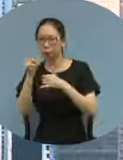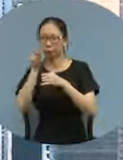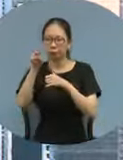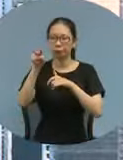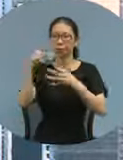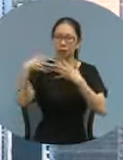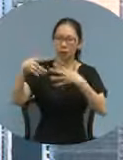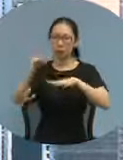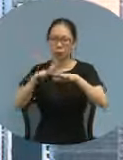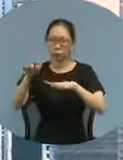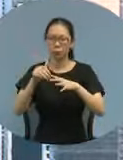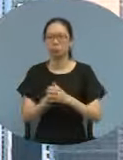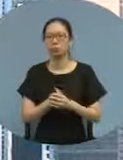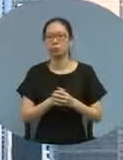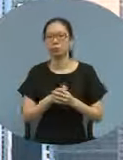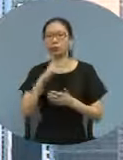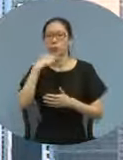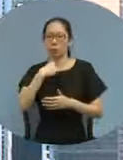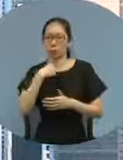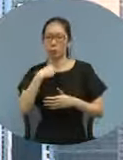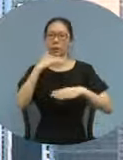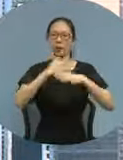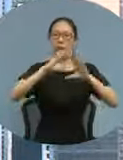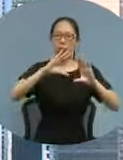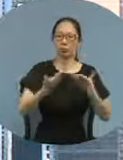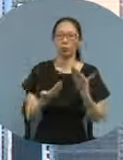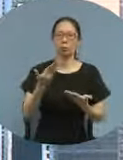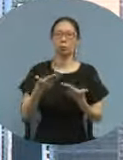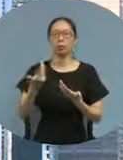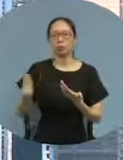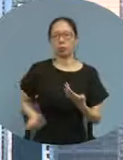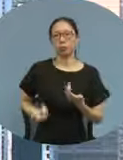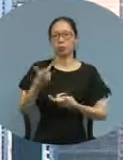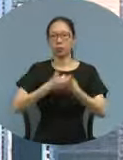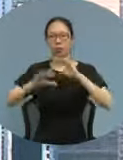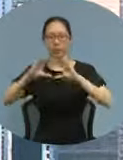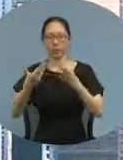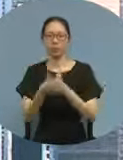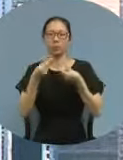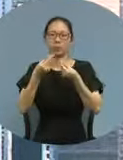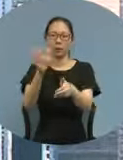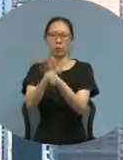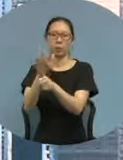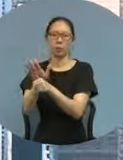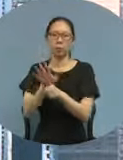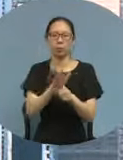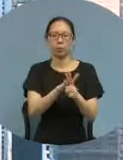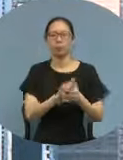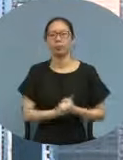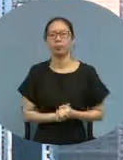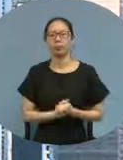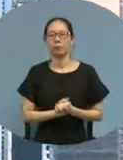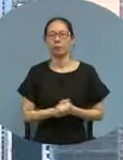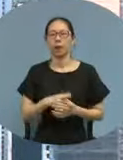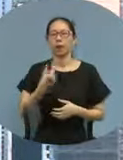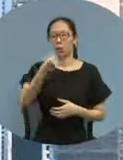件事，留意事態的發展，以及按需要透過我們的入境處和我們的駐越辦提供所需的協助。對